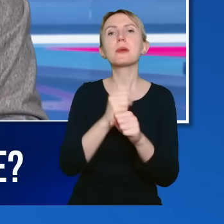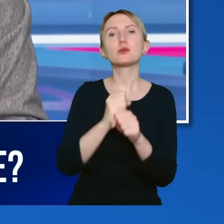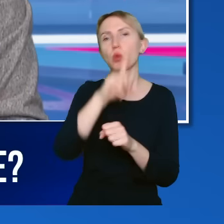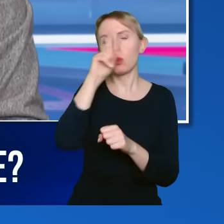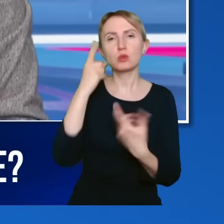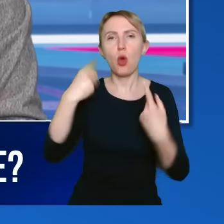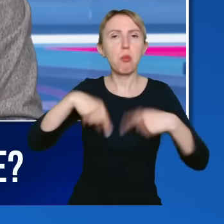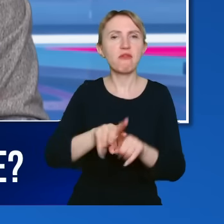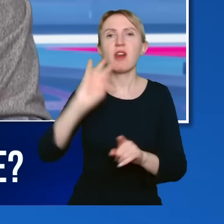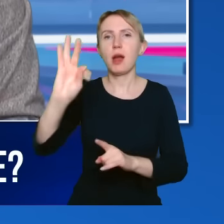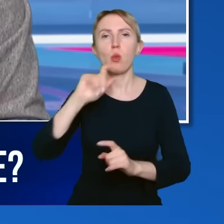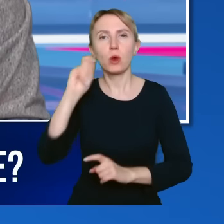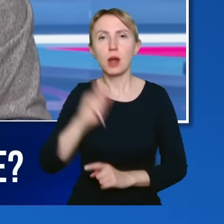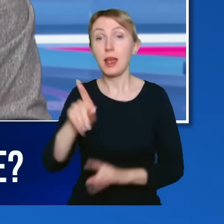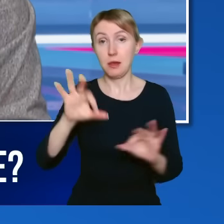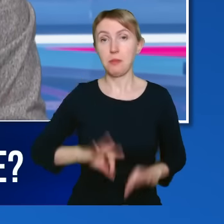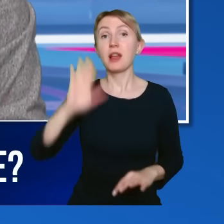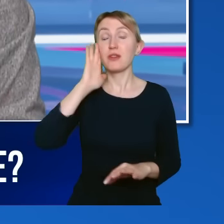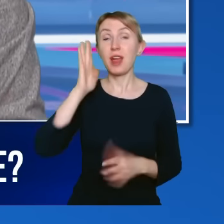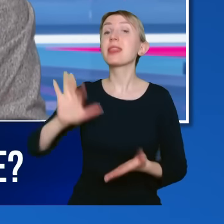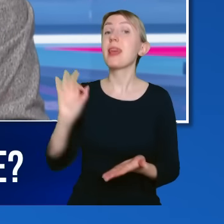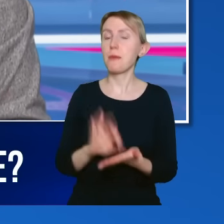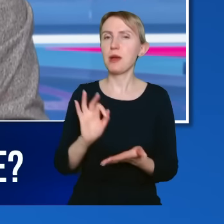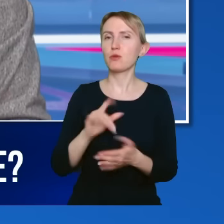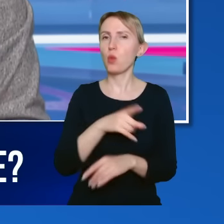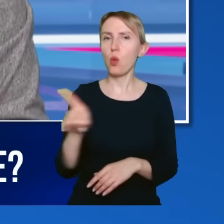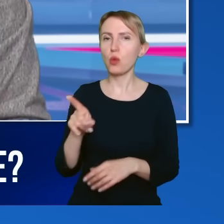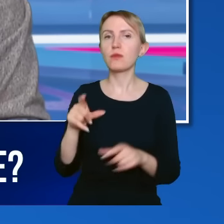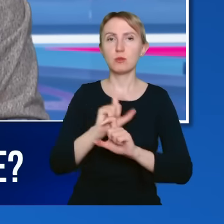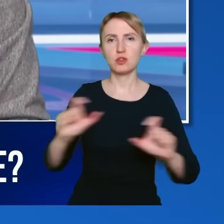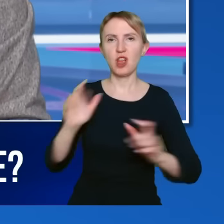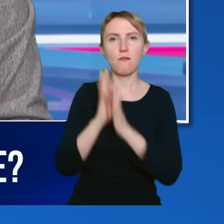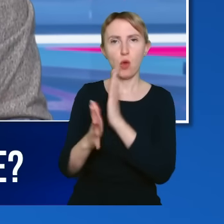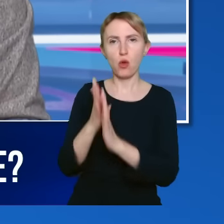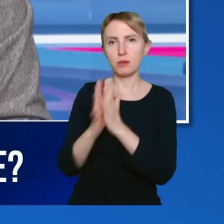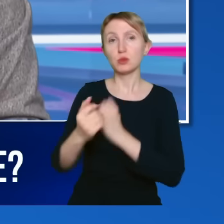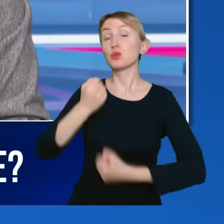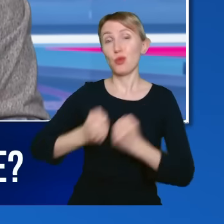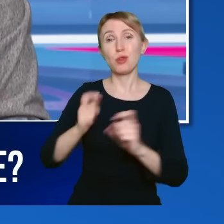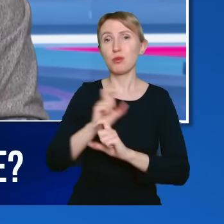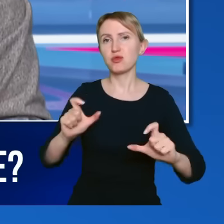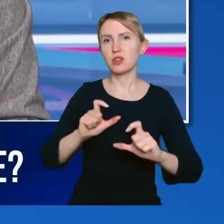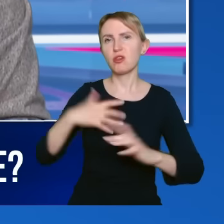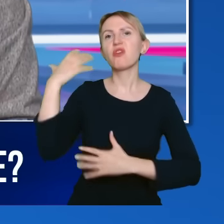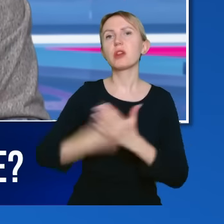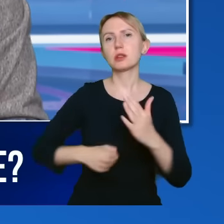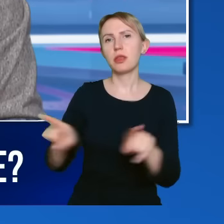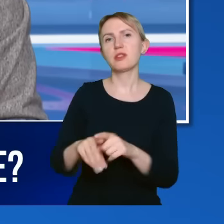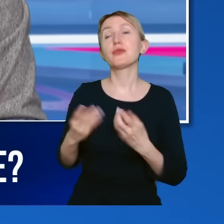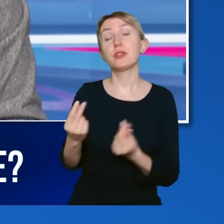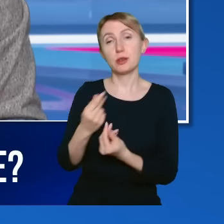obywatele Ukrainy i wie pan, że na pewno oni w tym czasie wojennym, trudnym, są też wykorzystywani finansowo